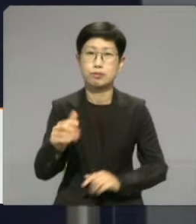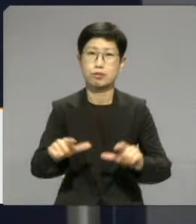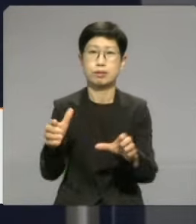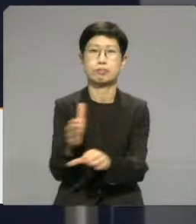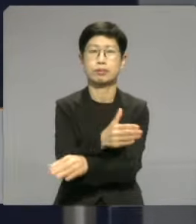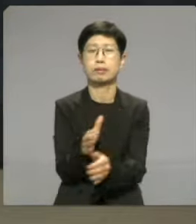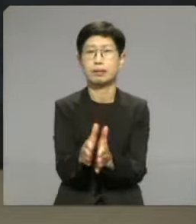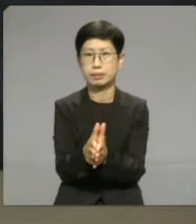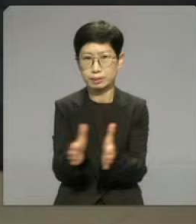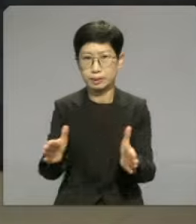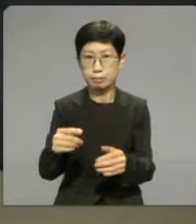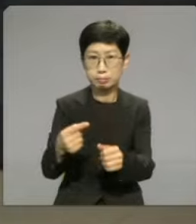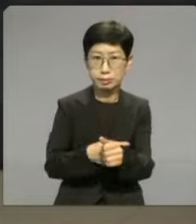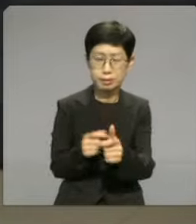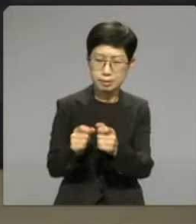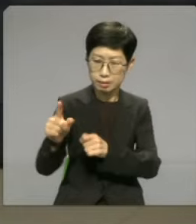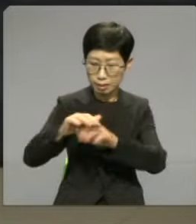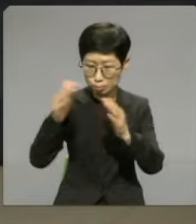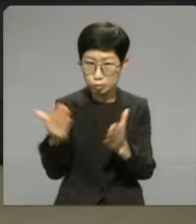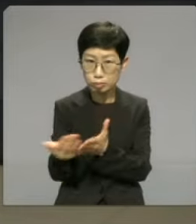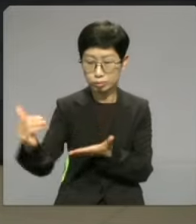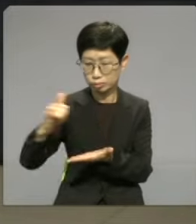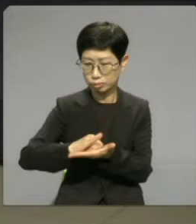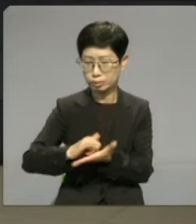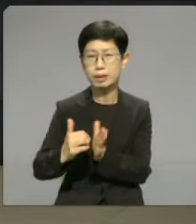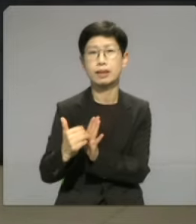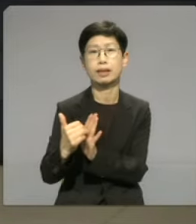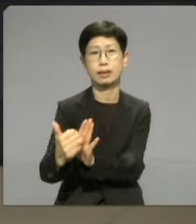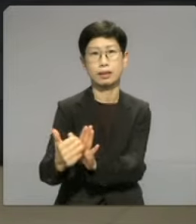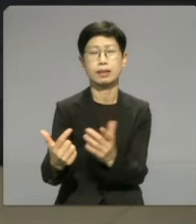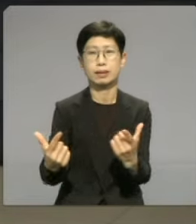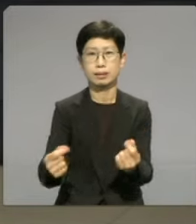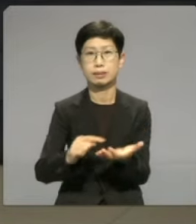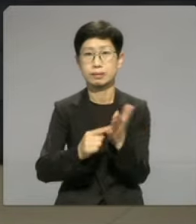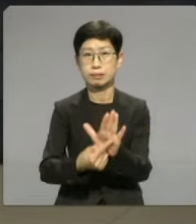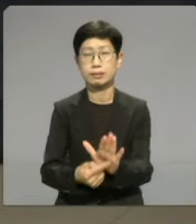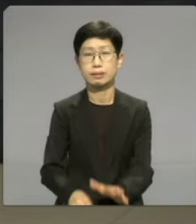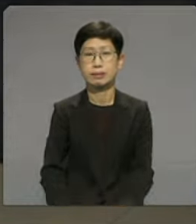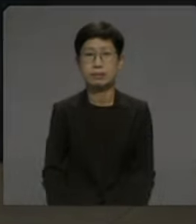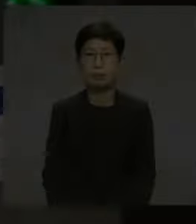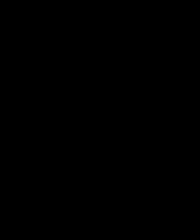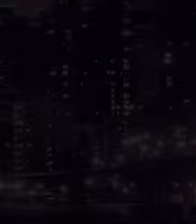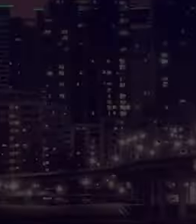적용되며 이에 따라 거의 모든 입국이 차단된다고 로이터는 전했습니다.